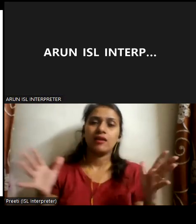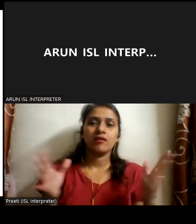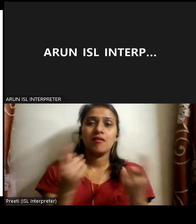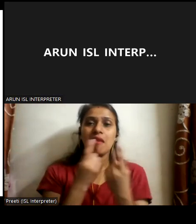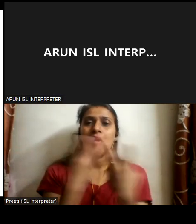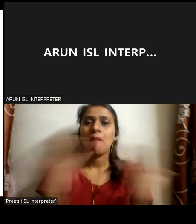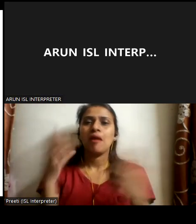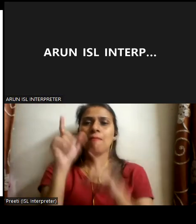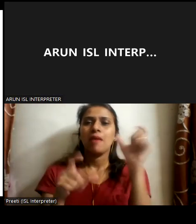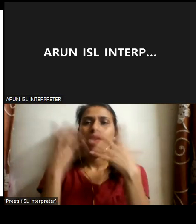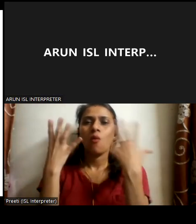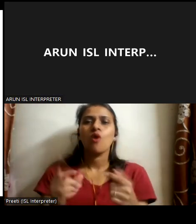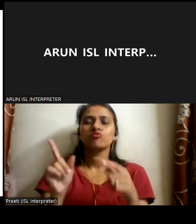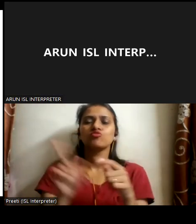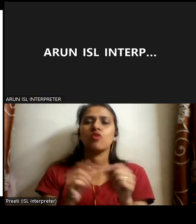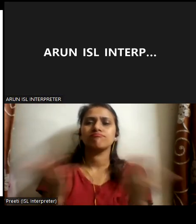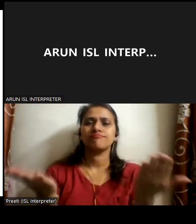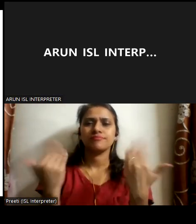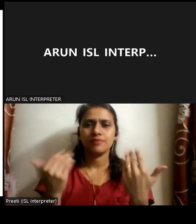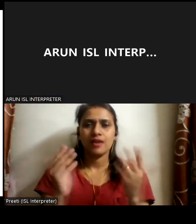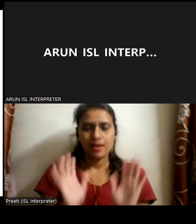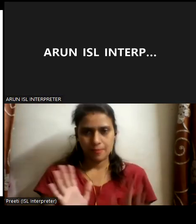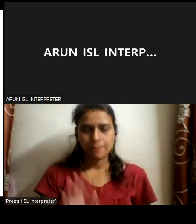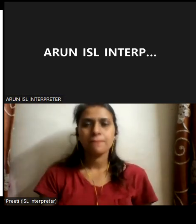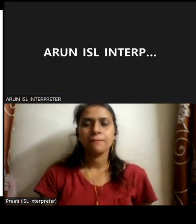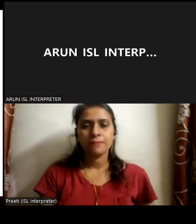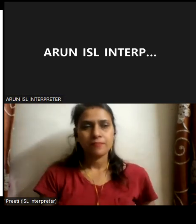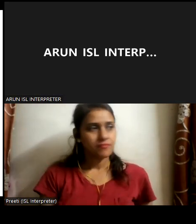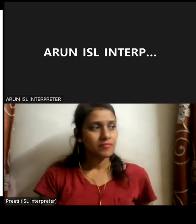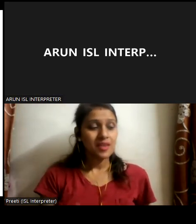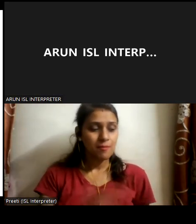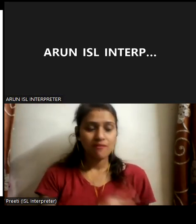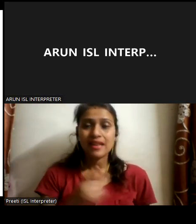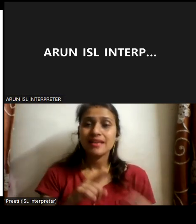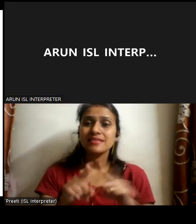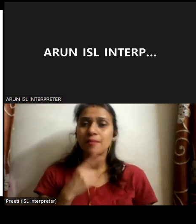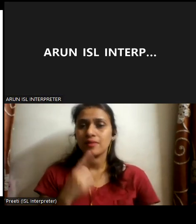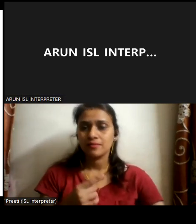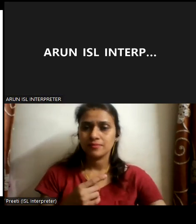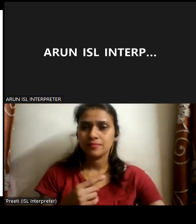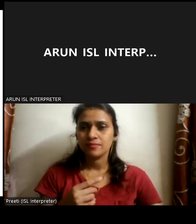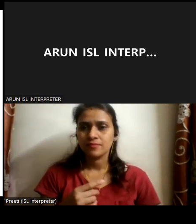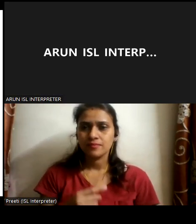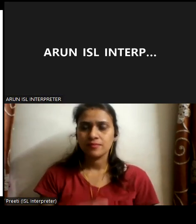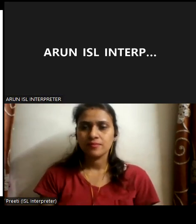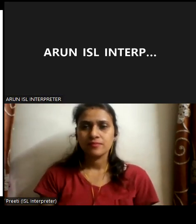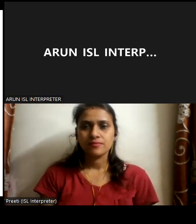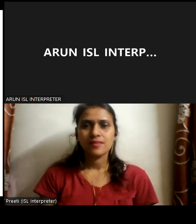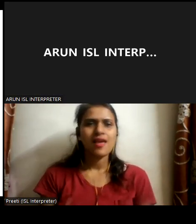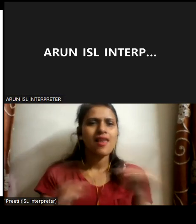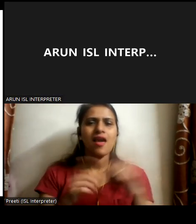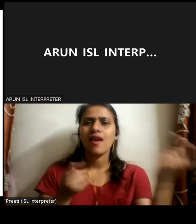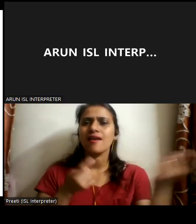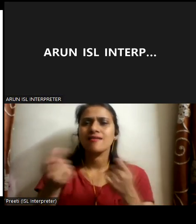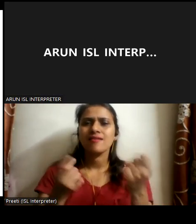ये आइडेंटिफाई करते हैं. जैसे मैं बोल रहा था आपको, पहले एग्जाम्पल दे रहा था कि आप कार सर्विसिंग का एक सेटअप